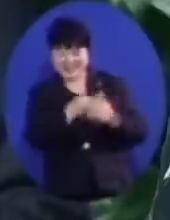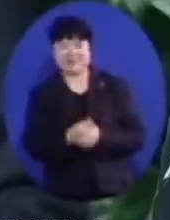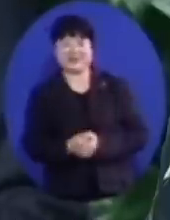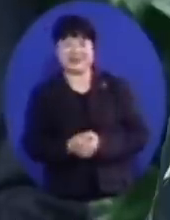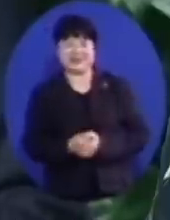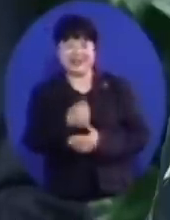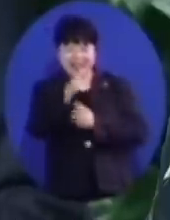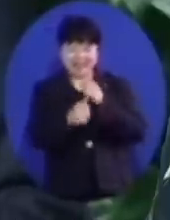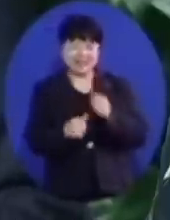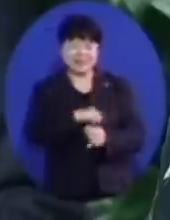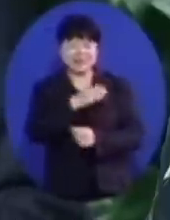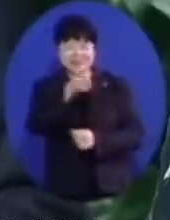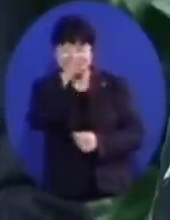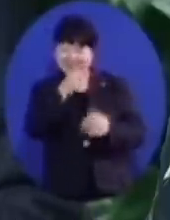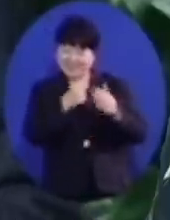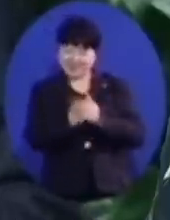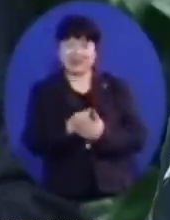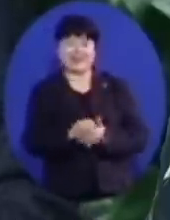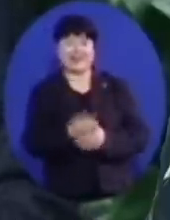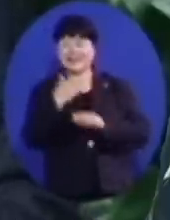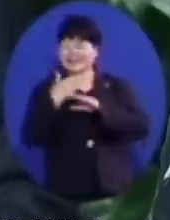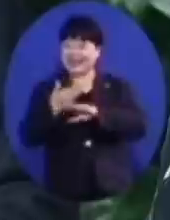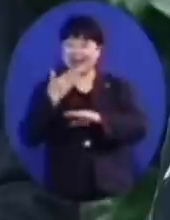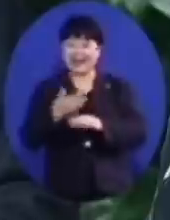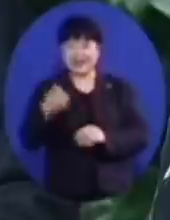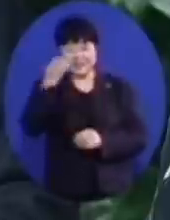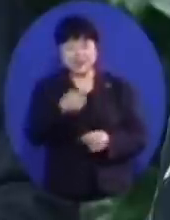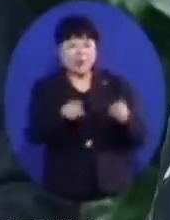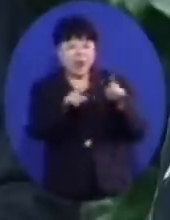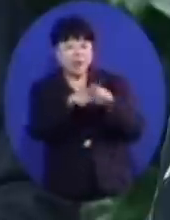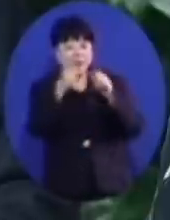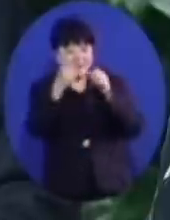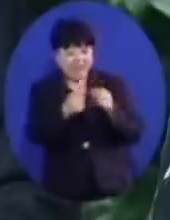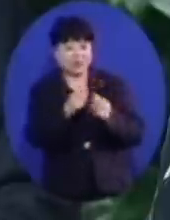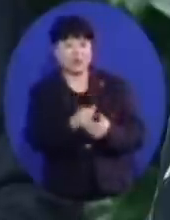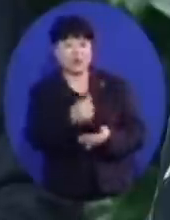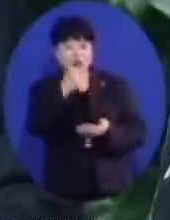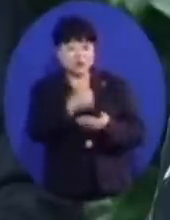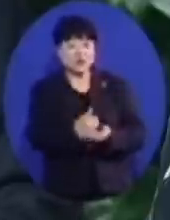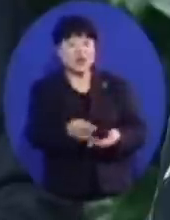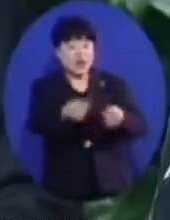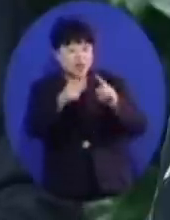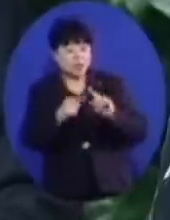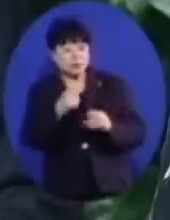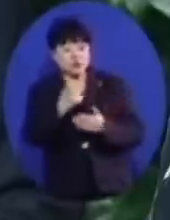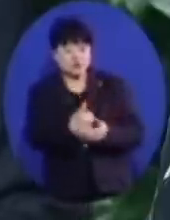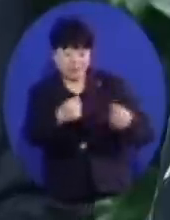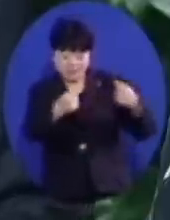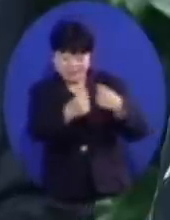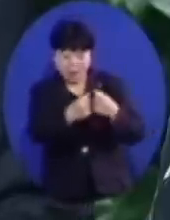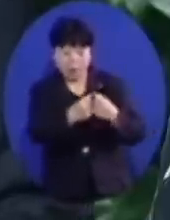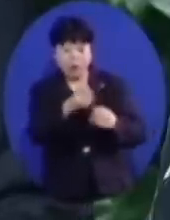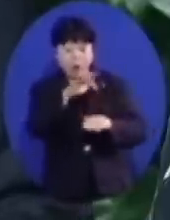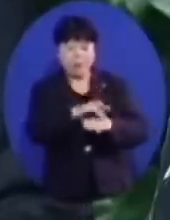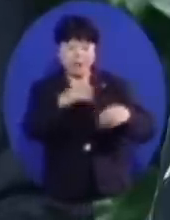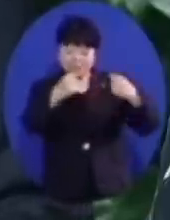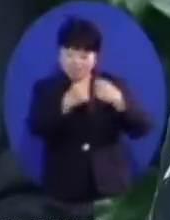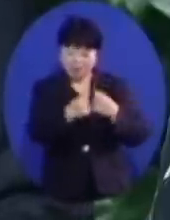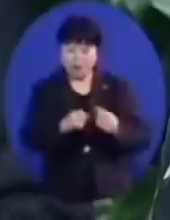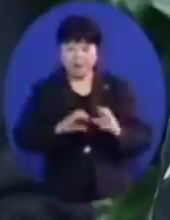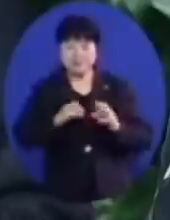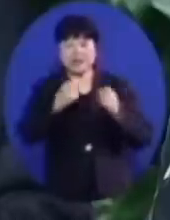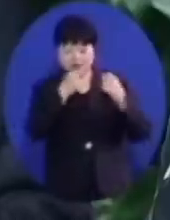엄청난 하나님의 능력이 들어와 있는 것입니다 성령과 더불어 삶으로 죄가 들어오면 죄와 싸우게 되고 마귀와 싸워야 되고